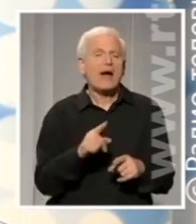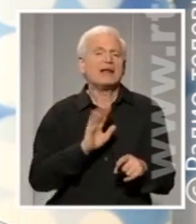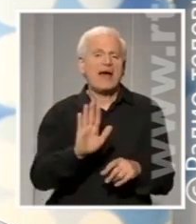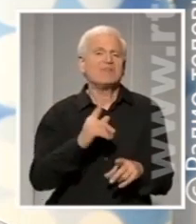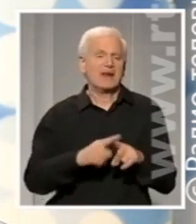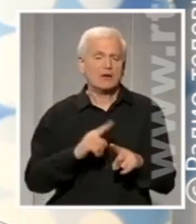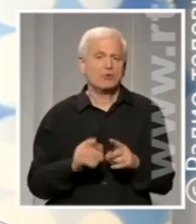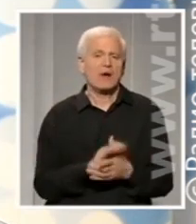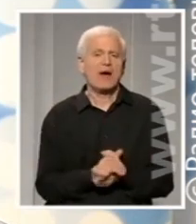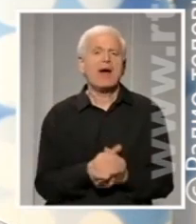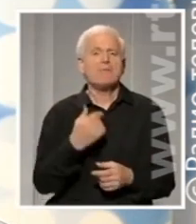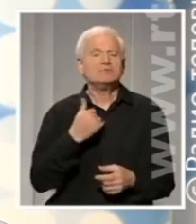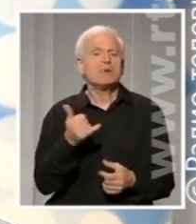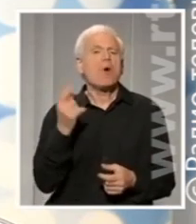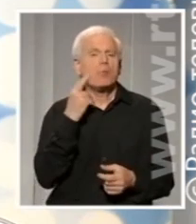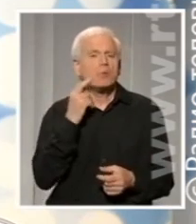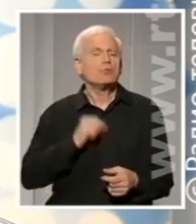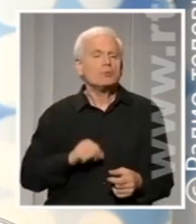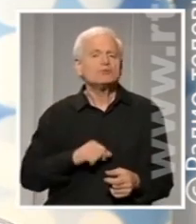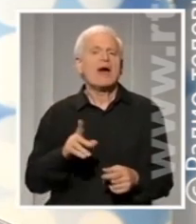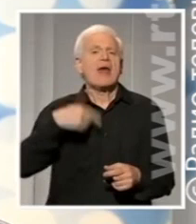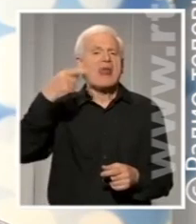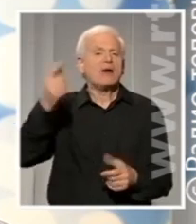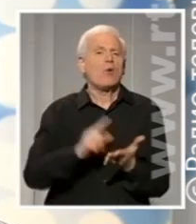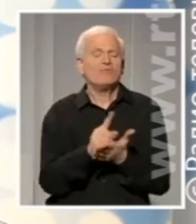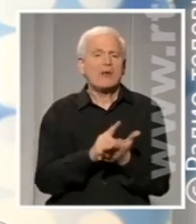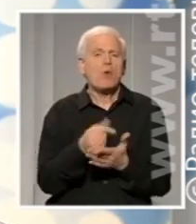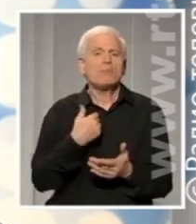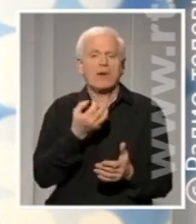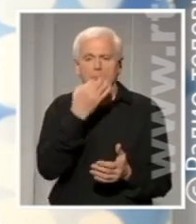razloga ćemo se truditi da i tokom narednog perioda